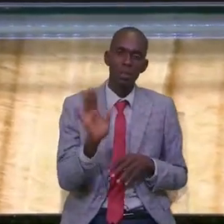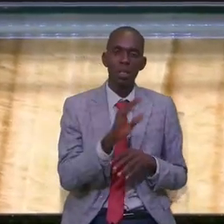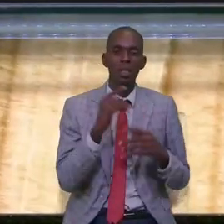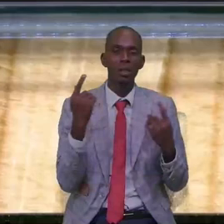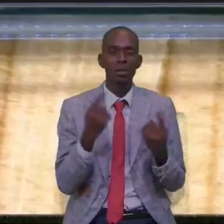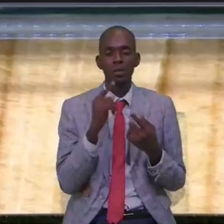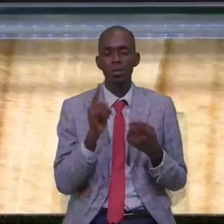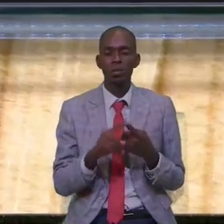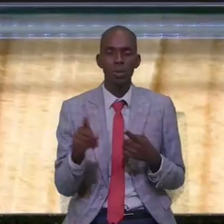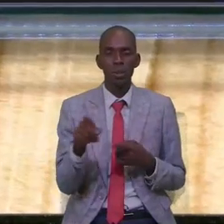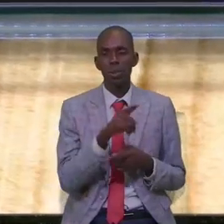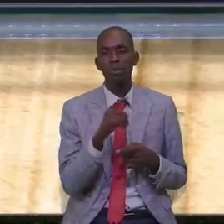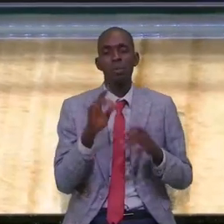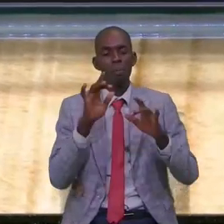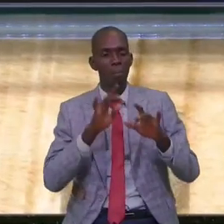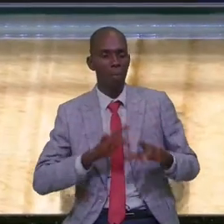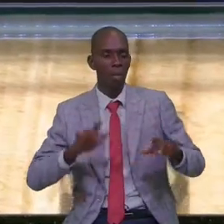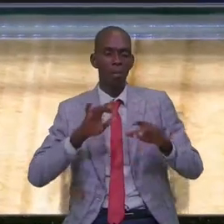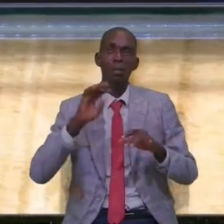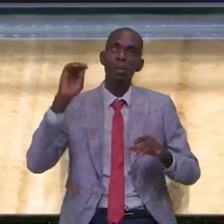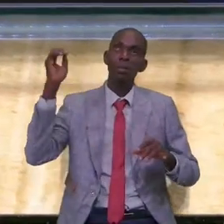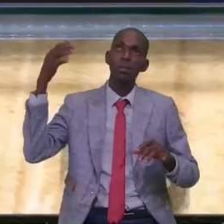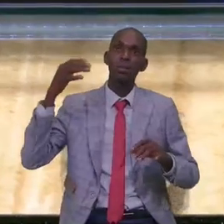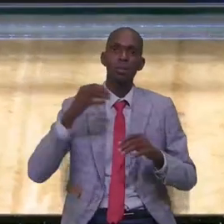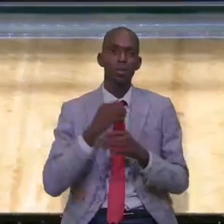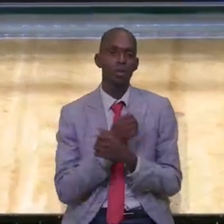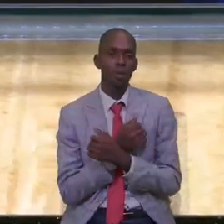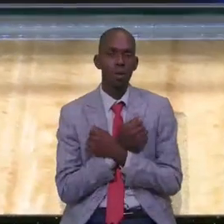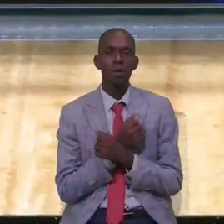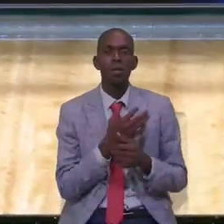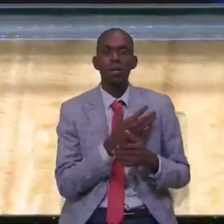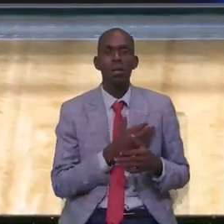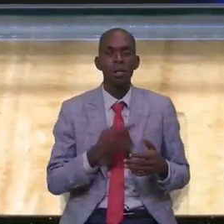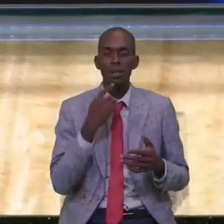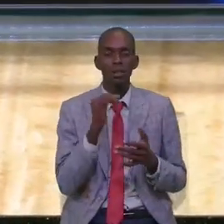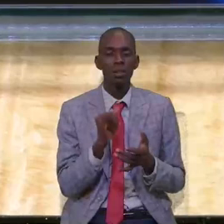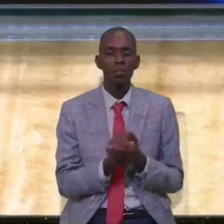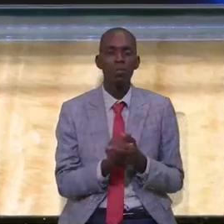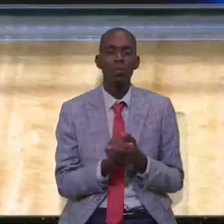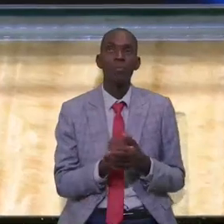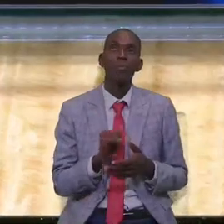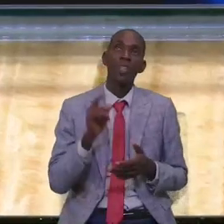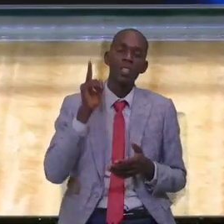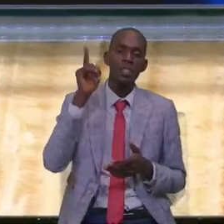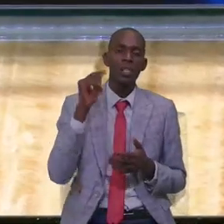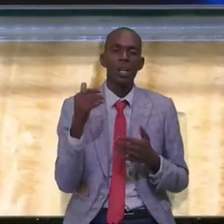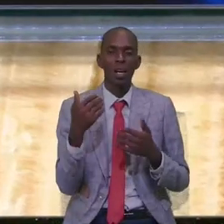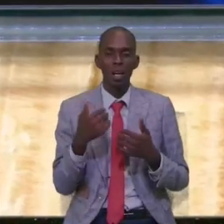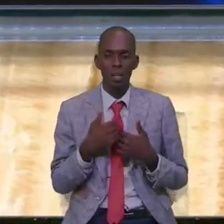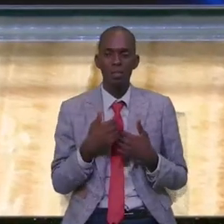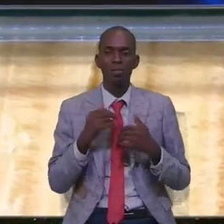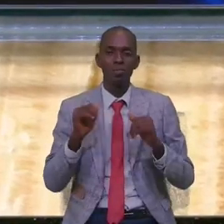en imputant point aux hommes leur offense. Et il a mis en nous